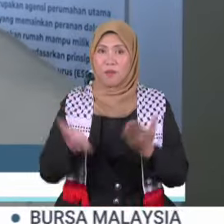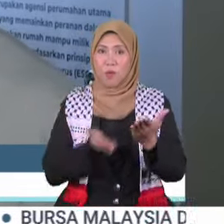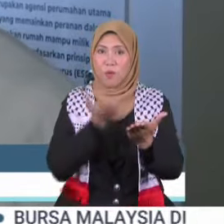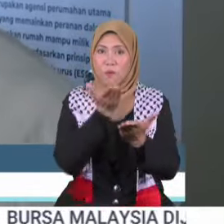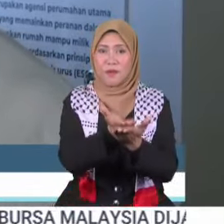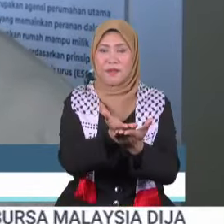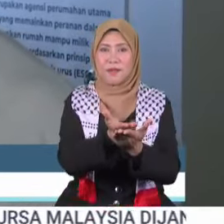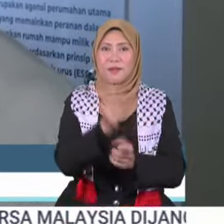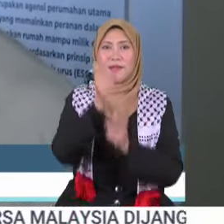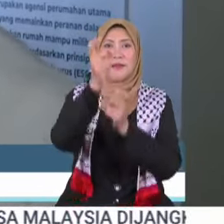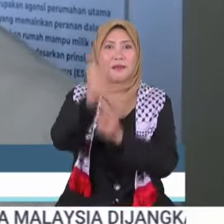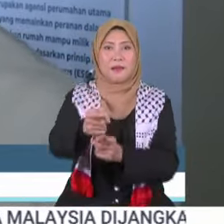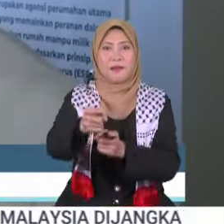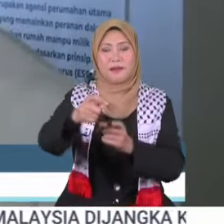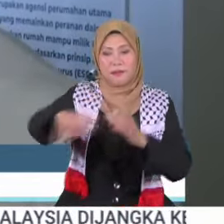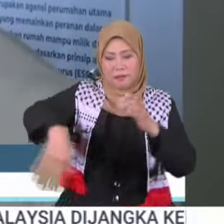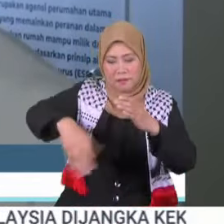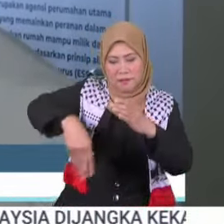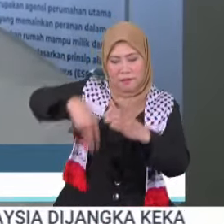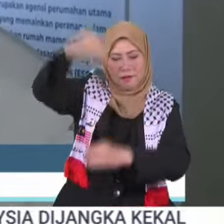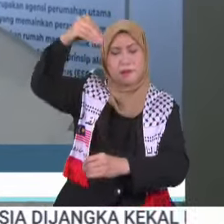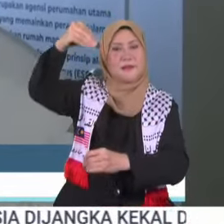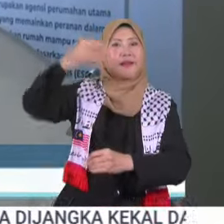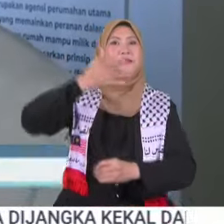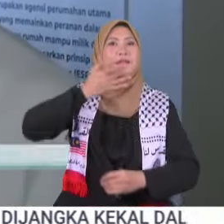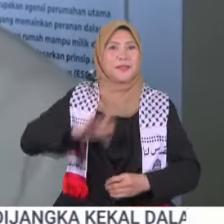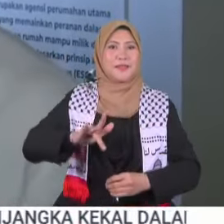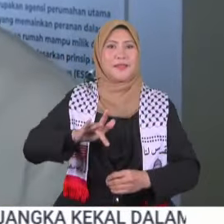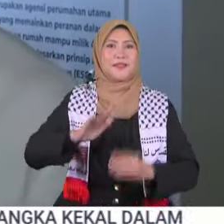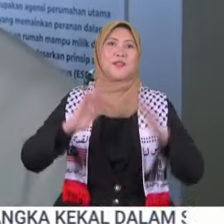Prima sebagai hadiah utama cabutan